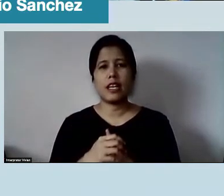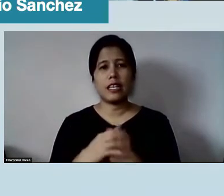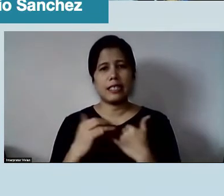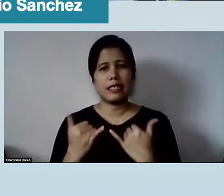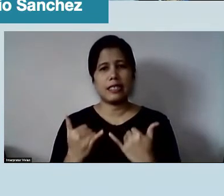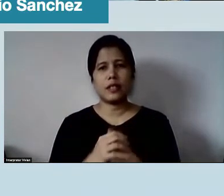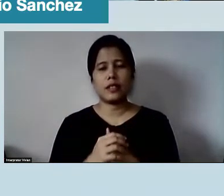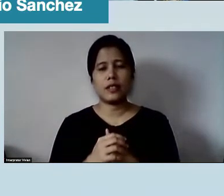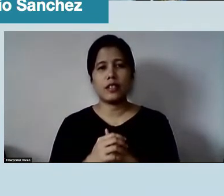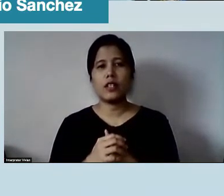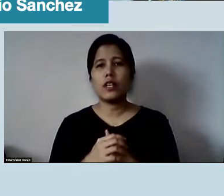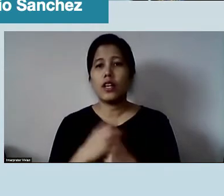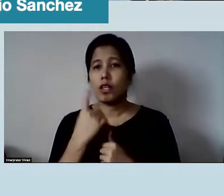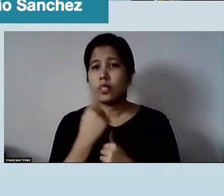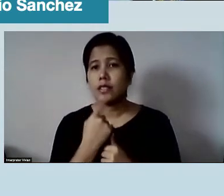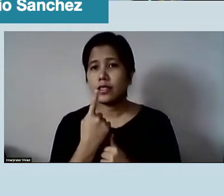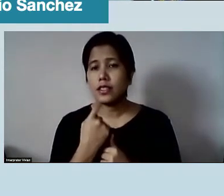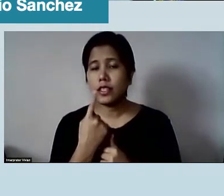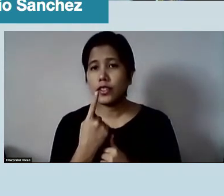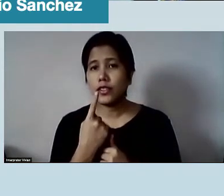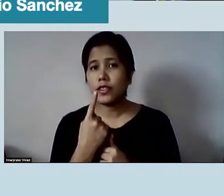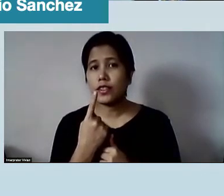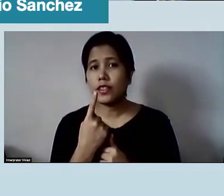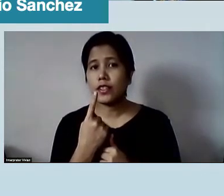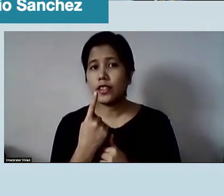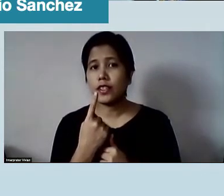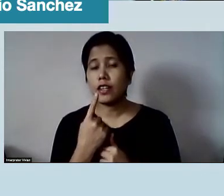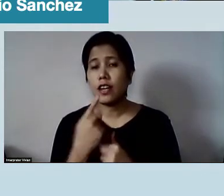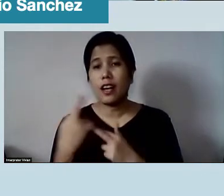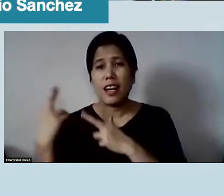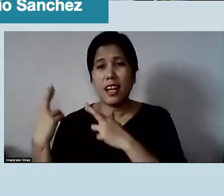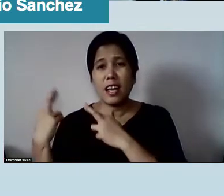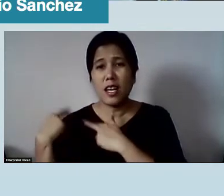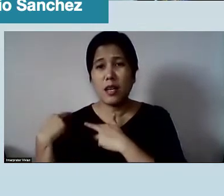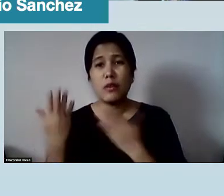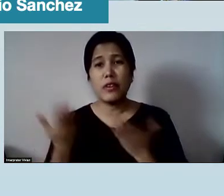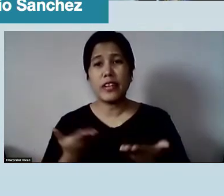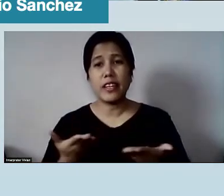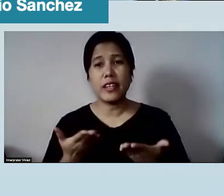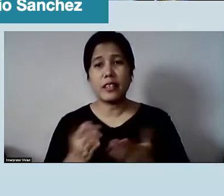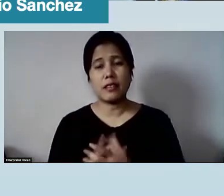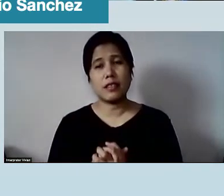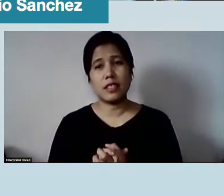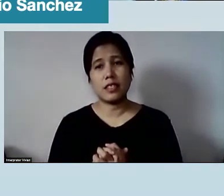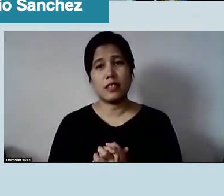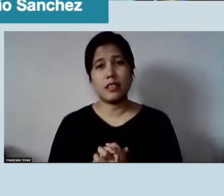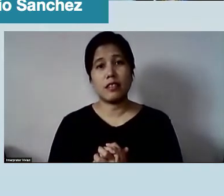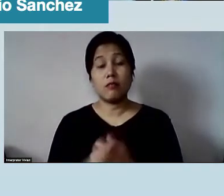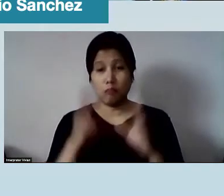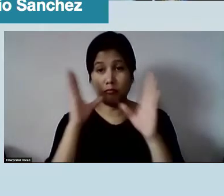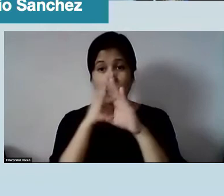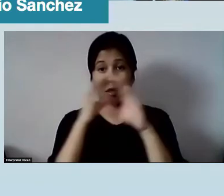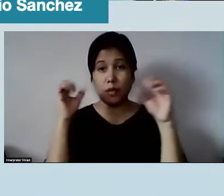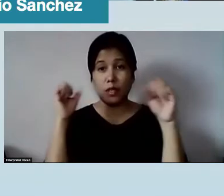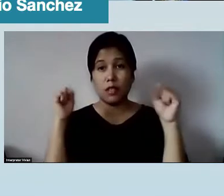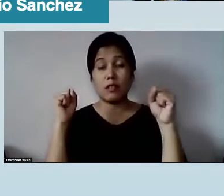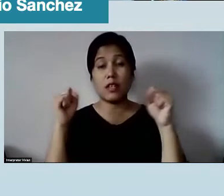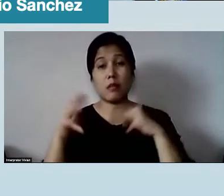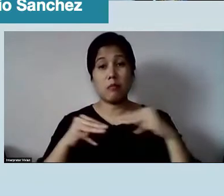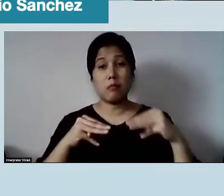sino ba ang liable na naman dito? No? yung president, manager,